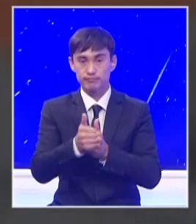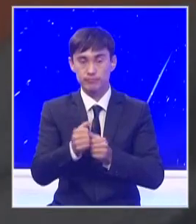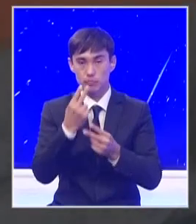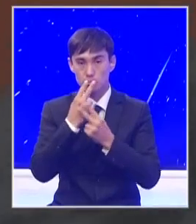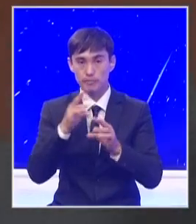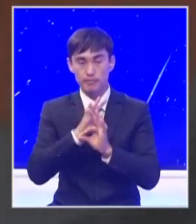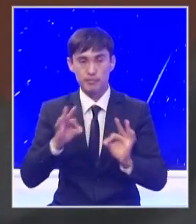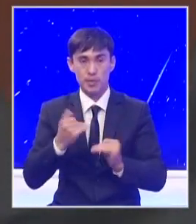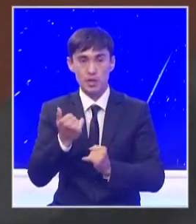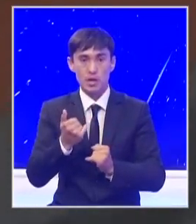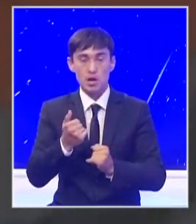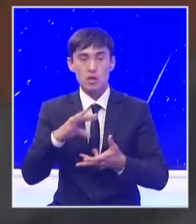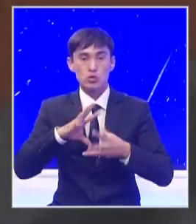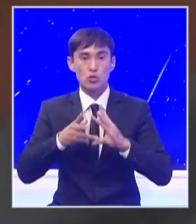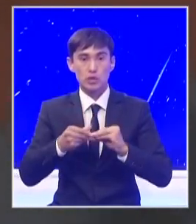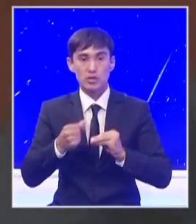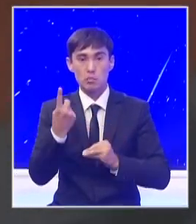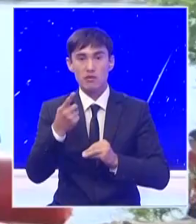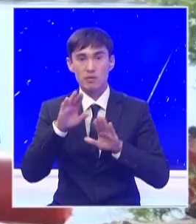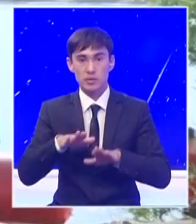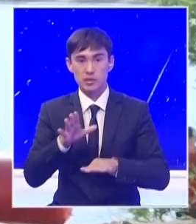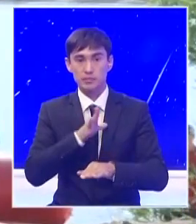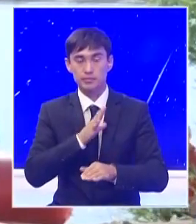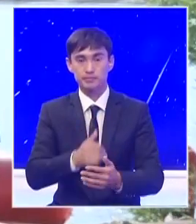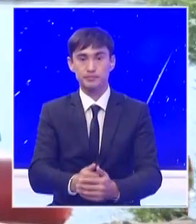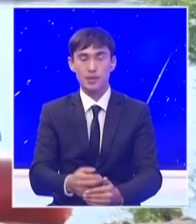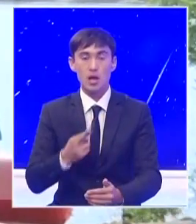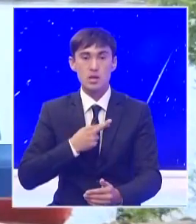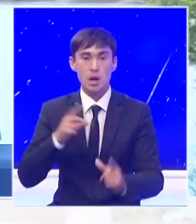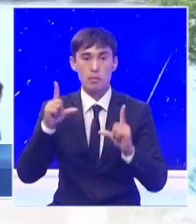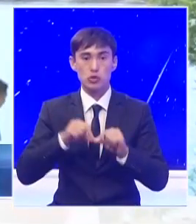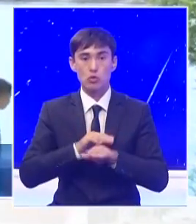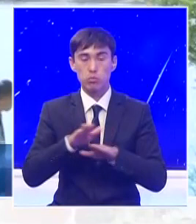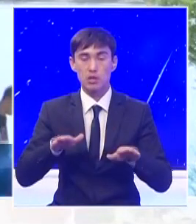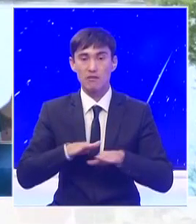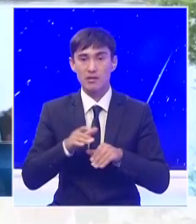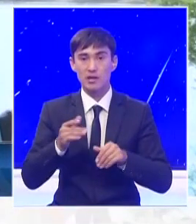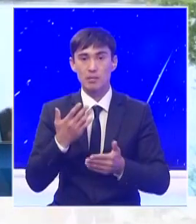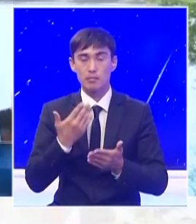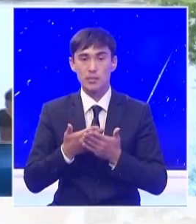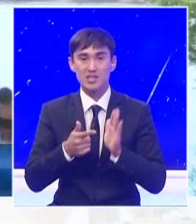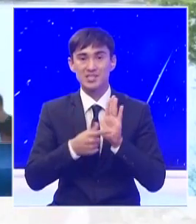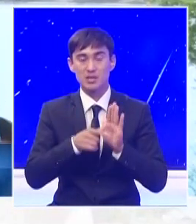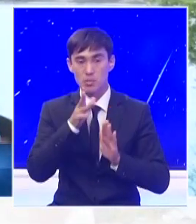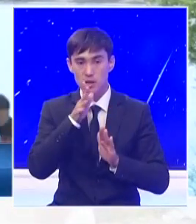В результате спортивные почести и первое место. Я пришел в плавание, получается, в 7